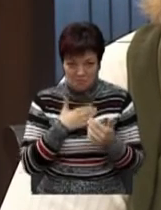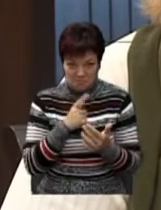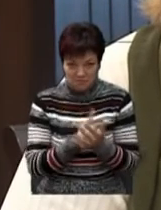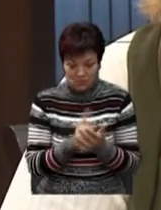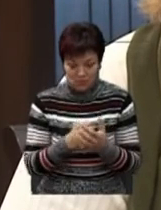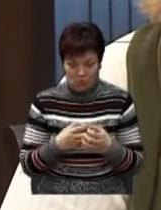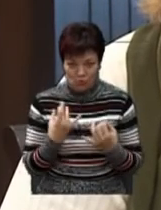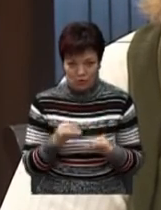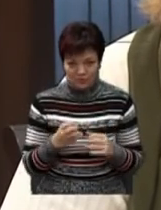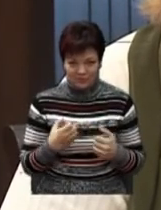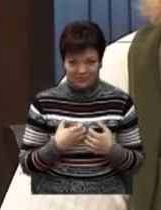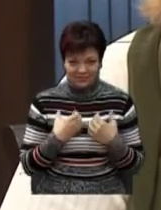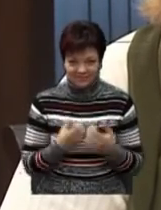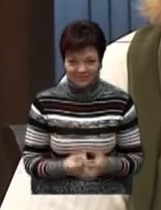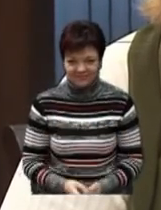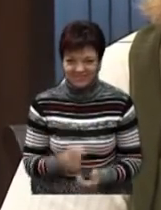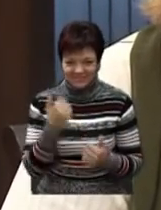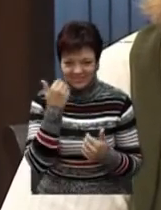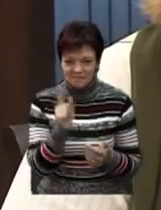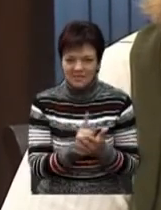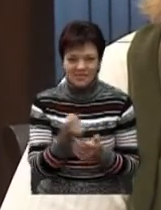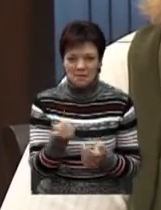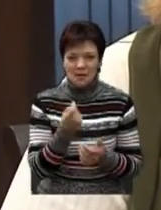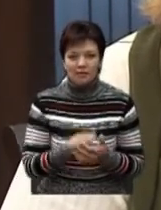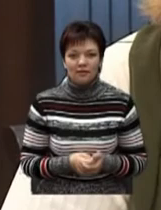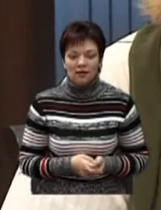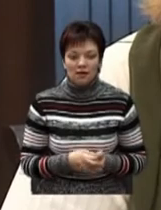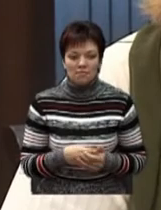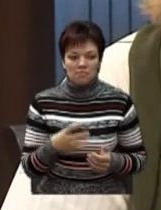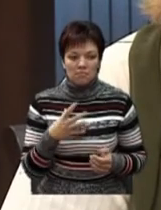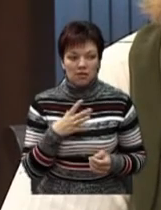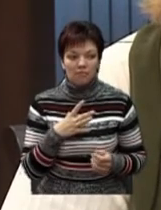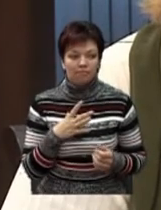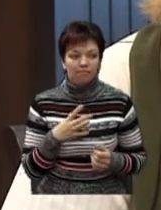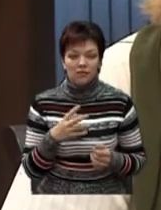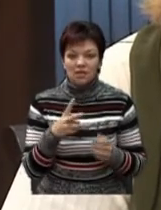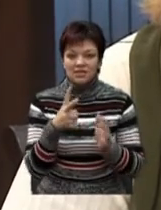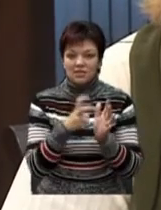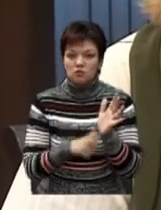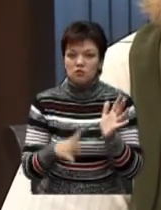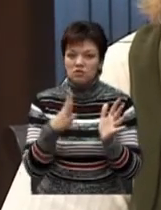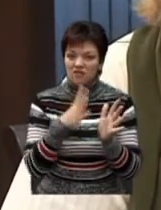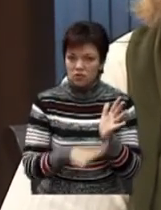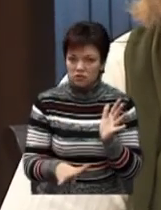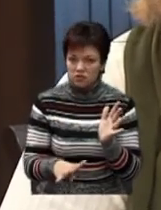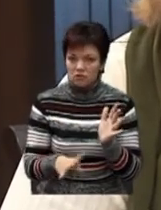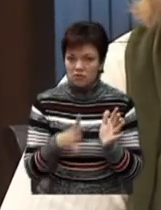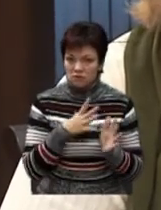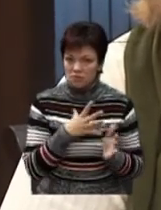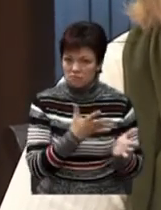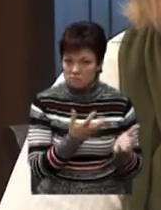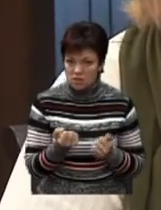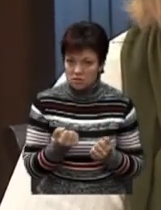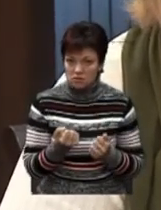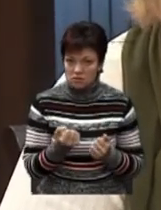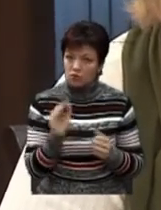какой-то был перерасчет непонятный, я получила 790. Где-то такая сумма. А